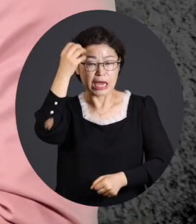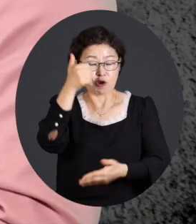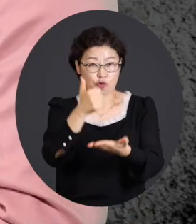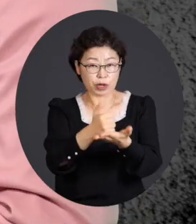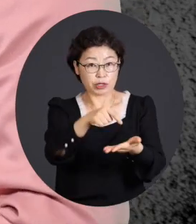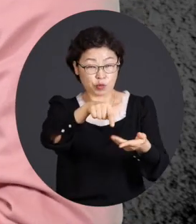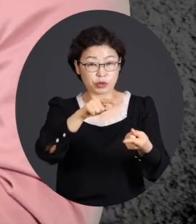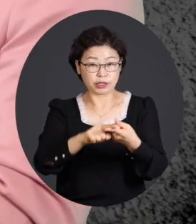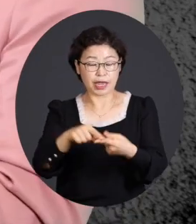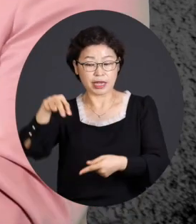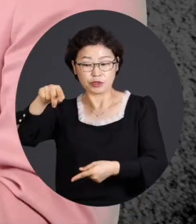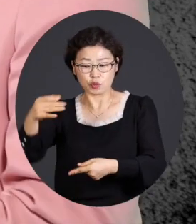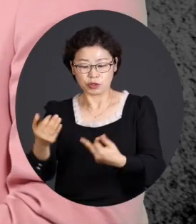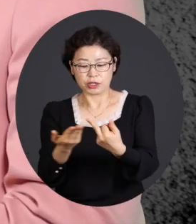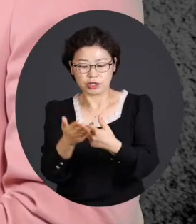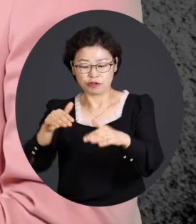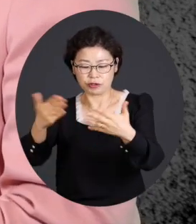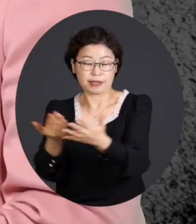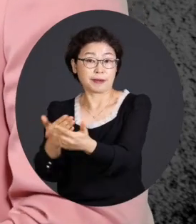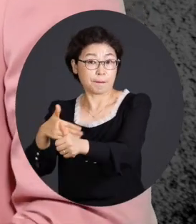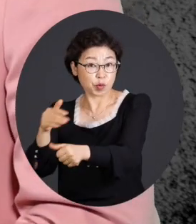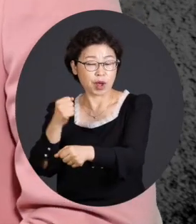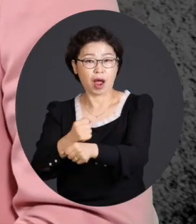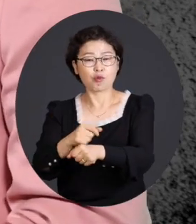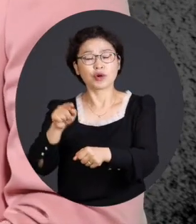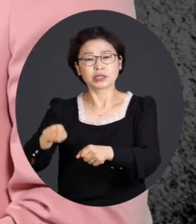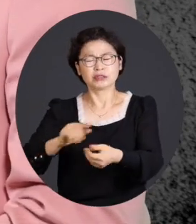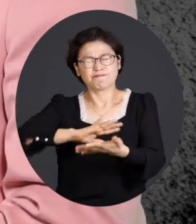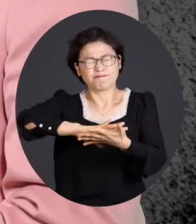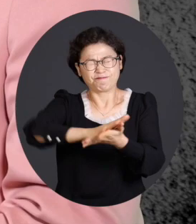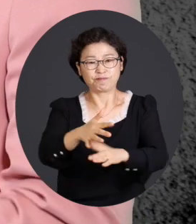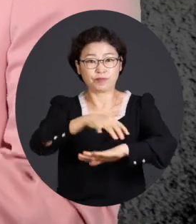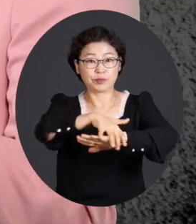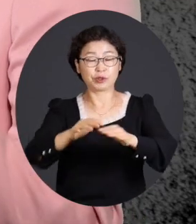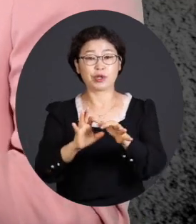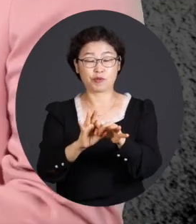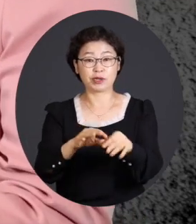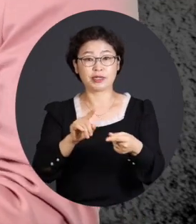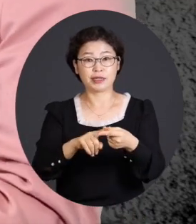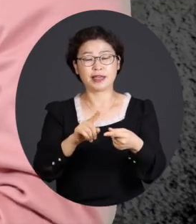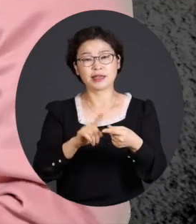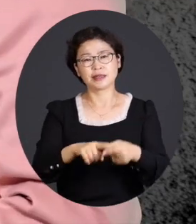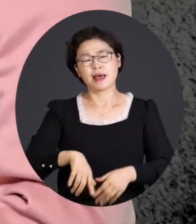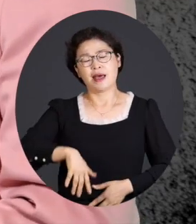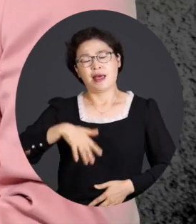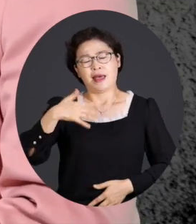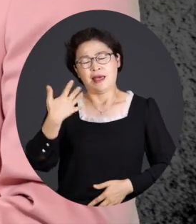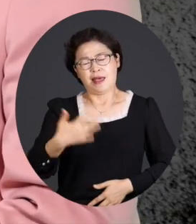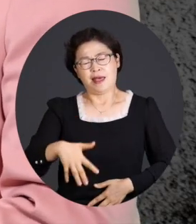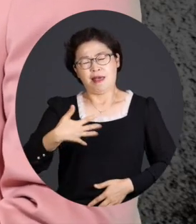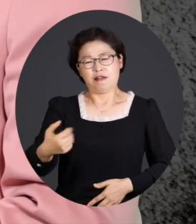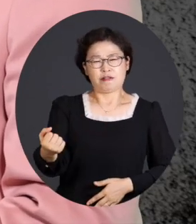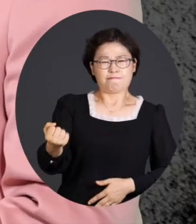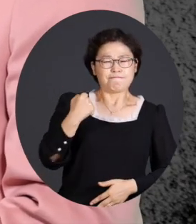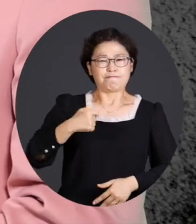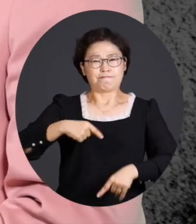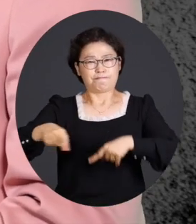송효찬 연대장의 제주 파견을 추천했고 그가 벌인 초토화 작전을 두고는 대단한 지휘력을